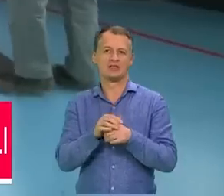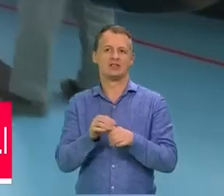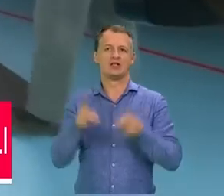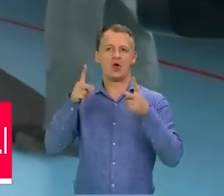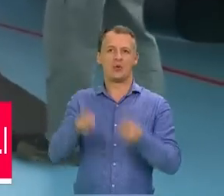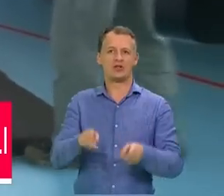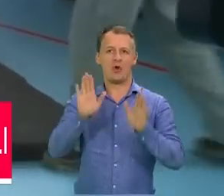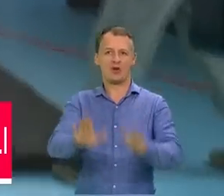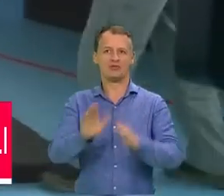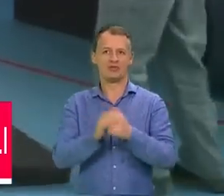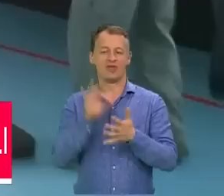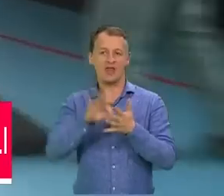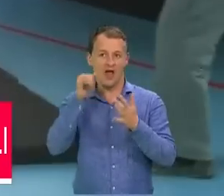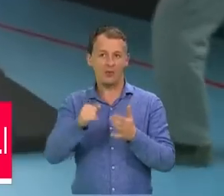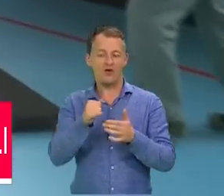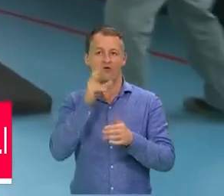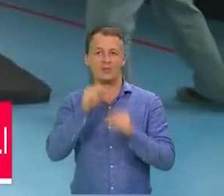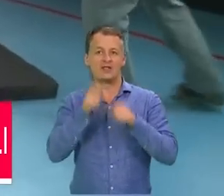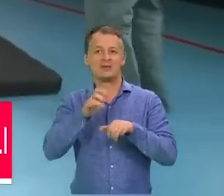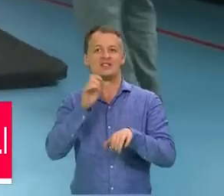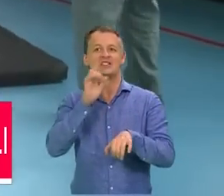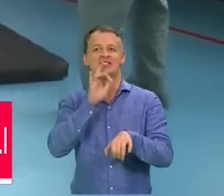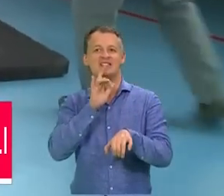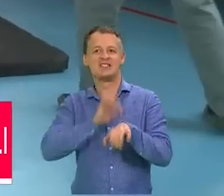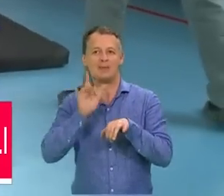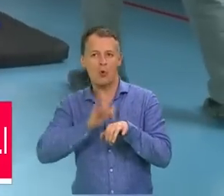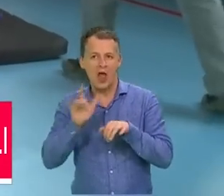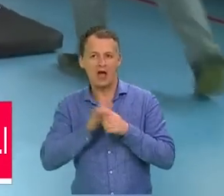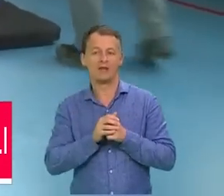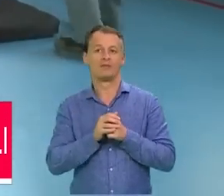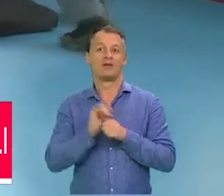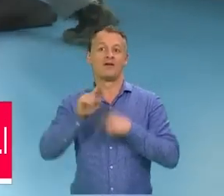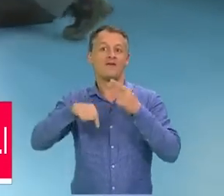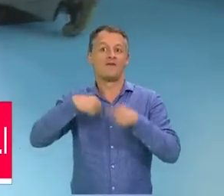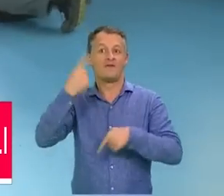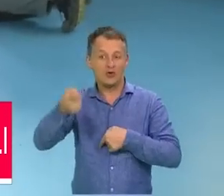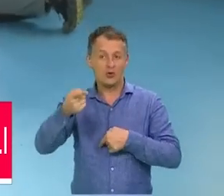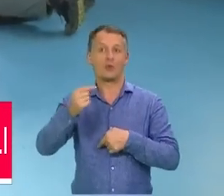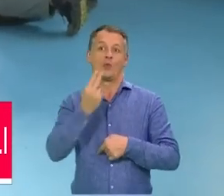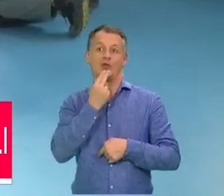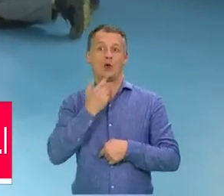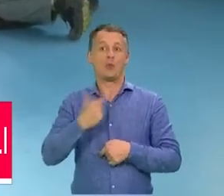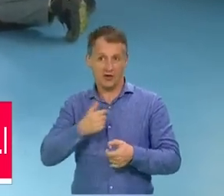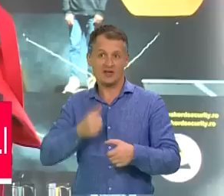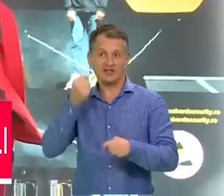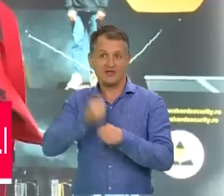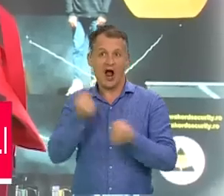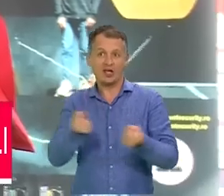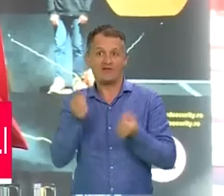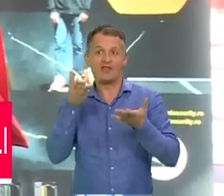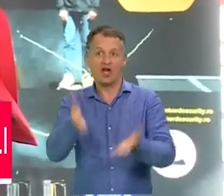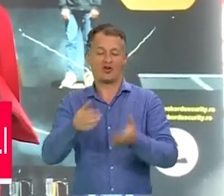De această dată este vorba despre o simulare, însă în curând polițiștii din București vor putea interveni în acest fel.